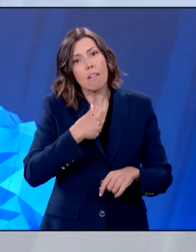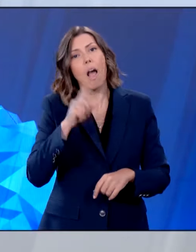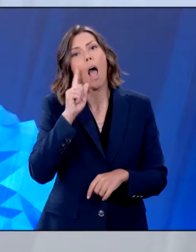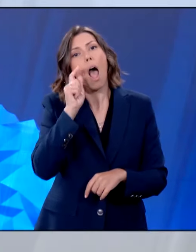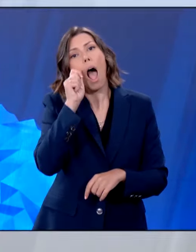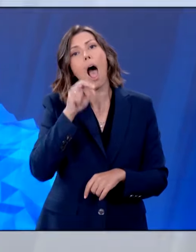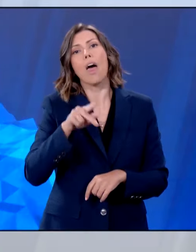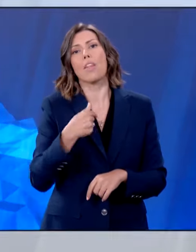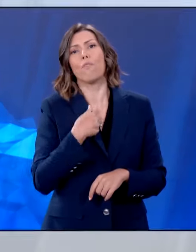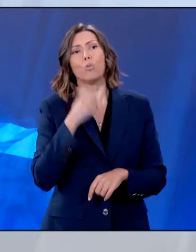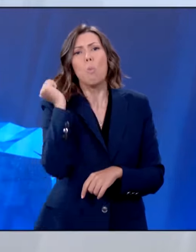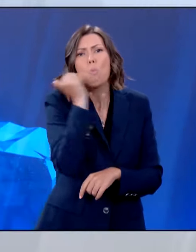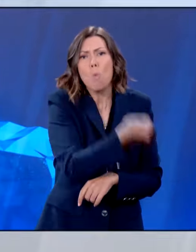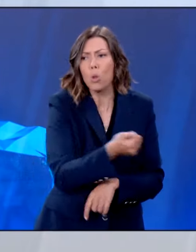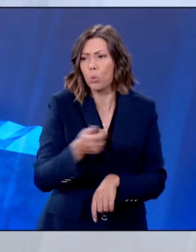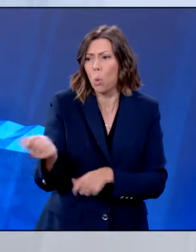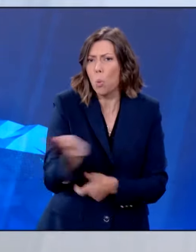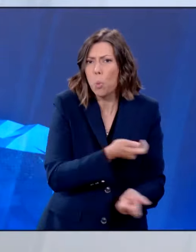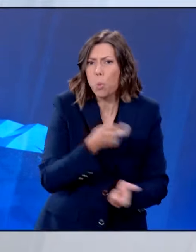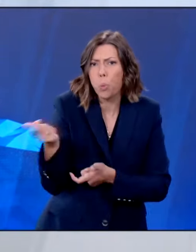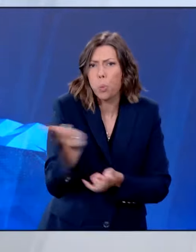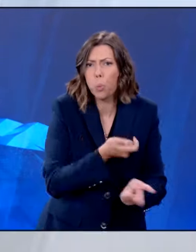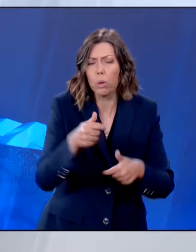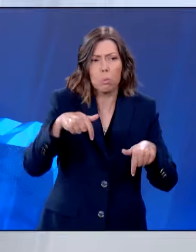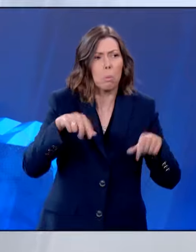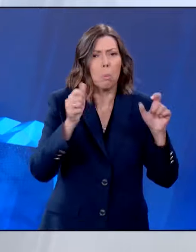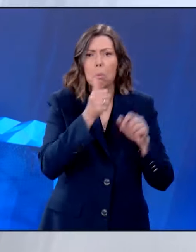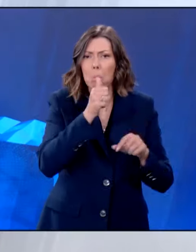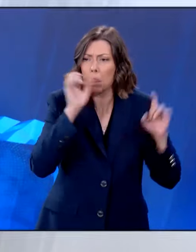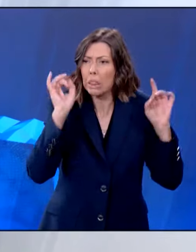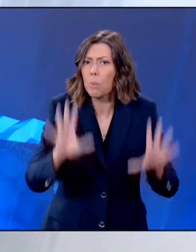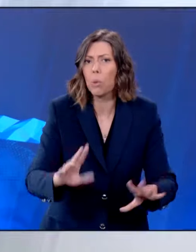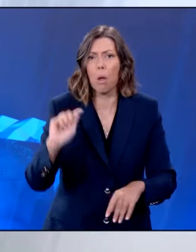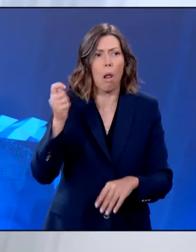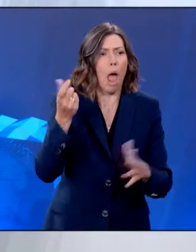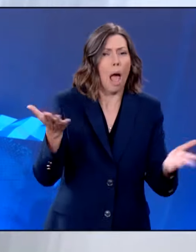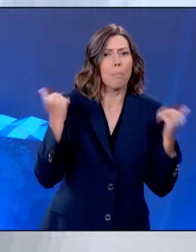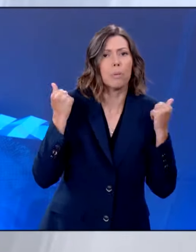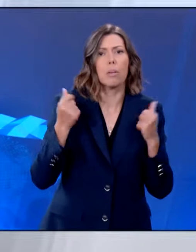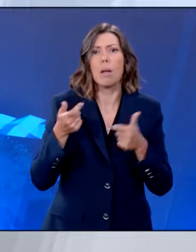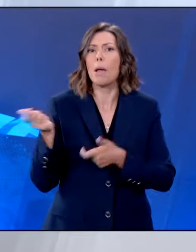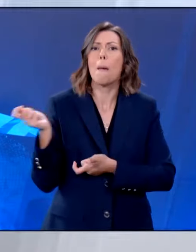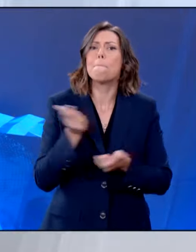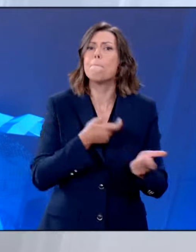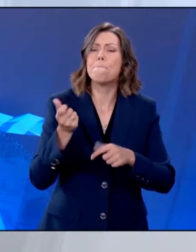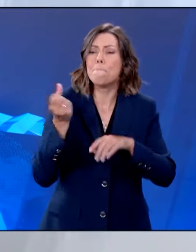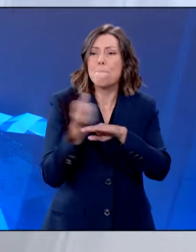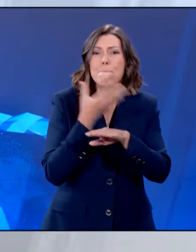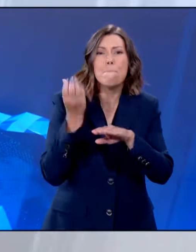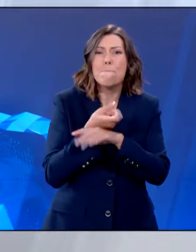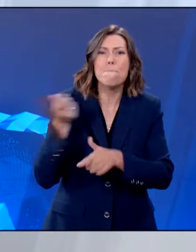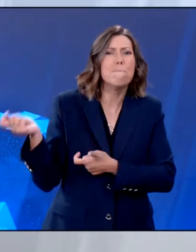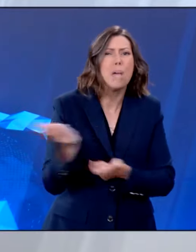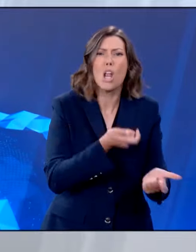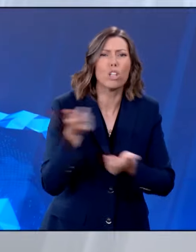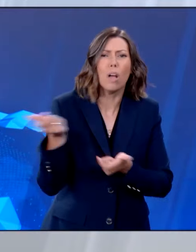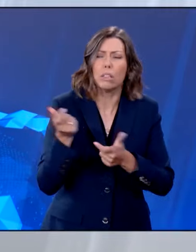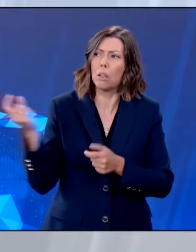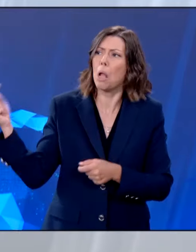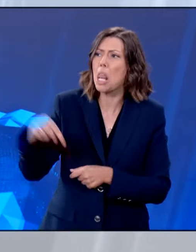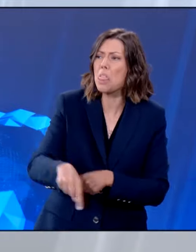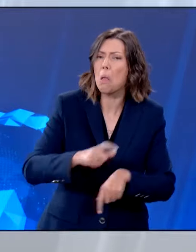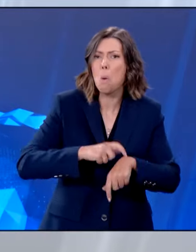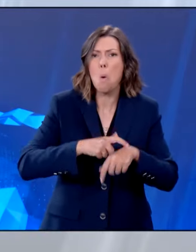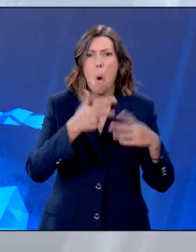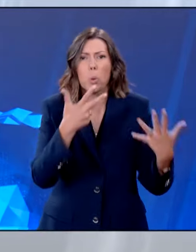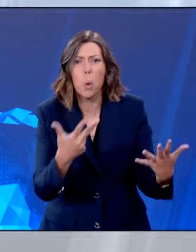νερό. Ούτε ρεύμα ούτε νερό δεν είχαμε. Πυροσβεστικές δυνάμεις. Όχι, ήρθαν 8 η ώρα το βράδυ, 9. Την αποπομπή του